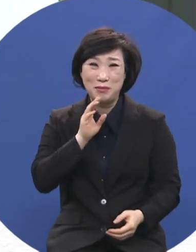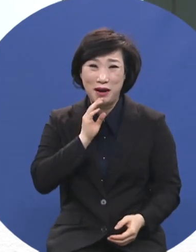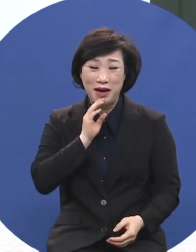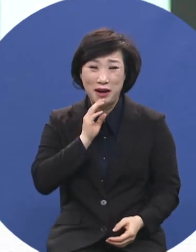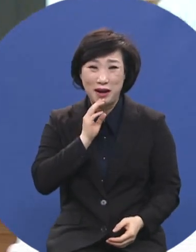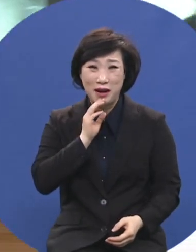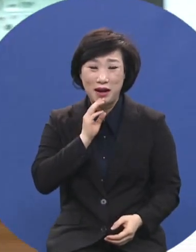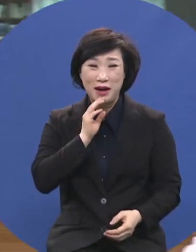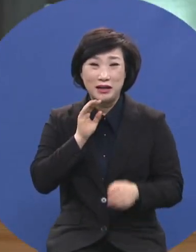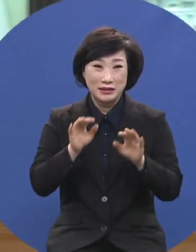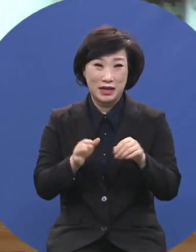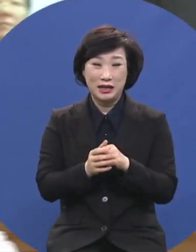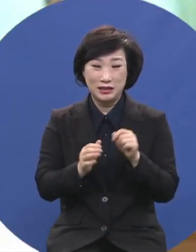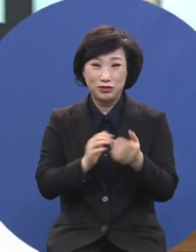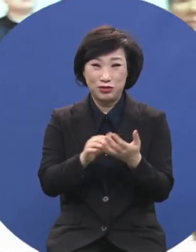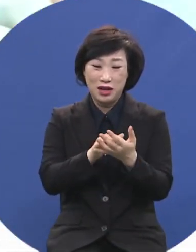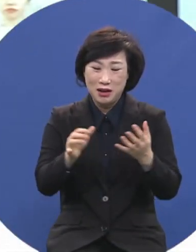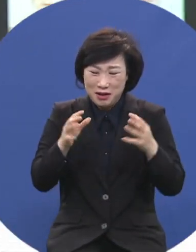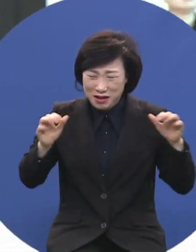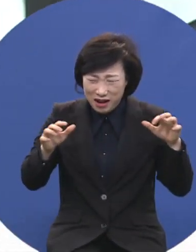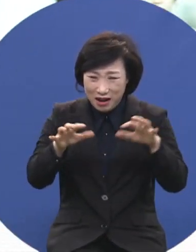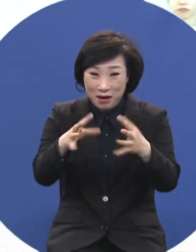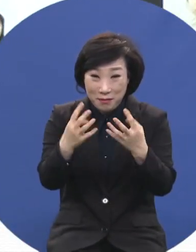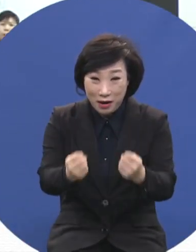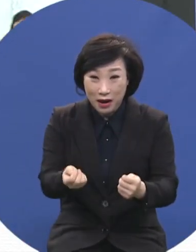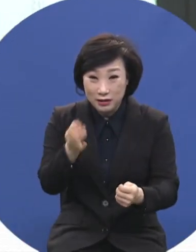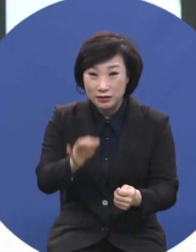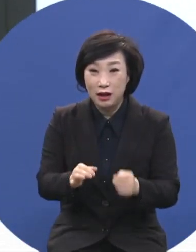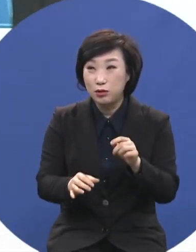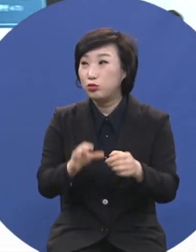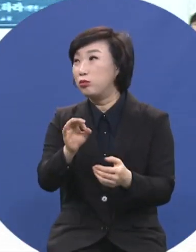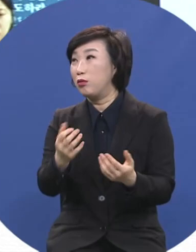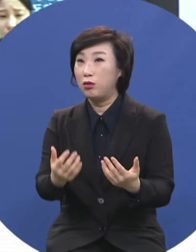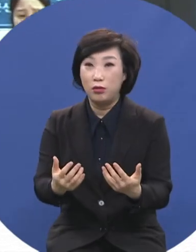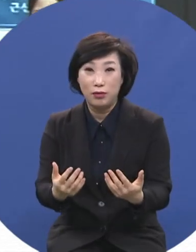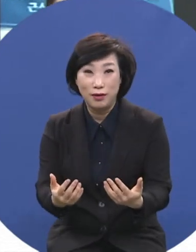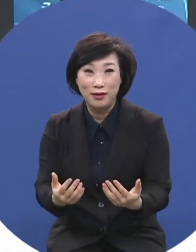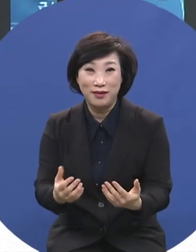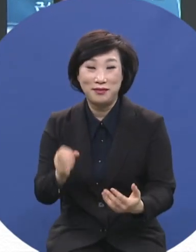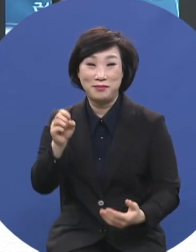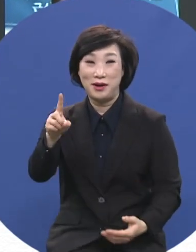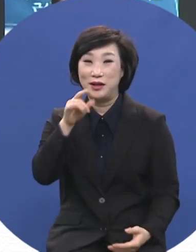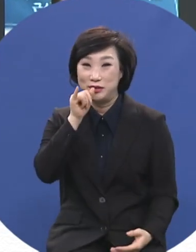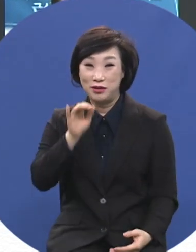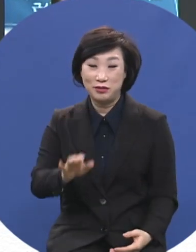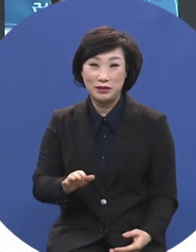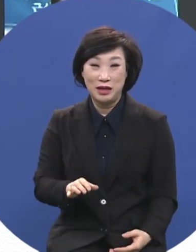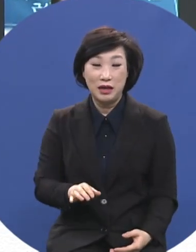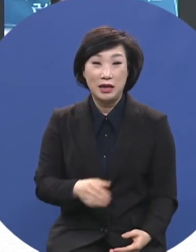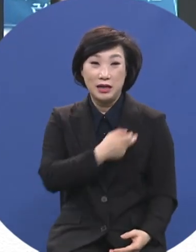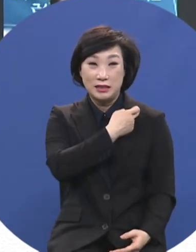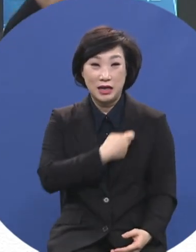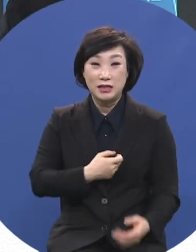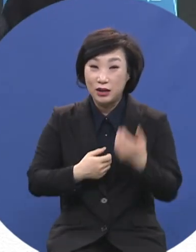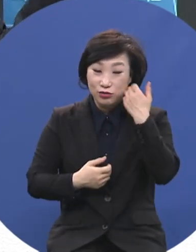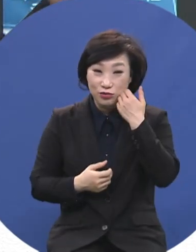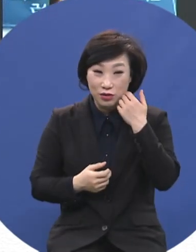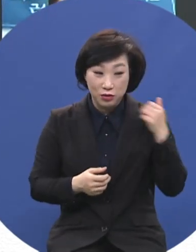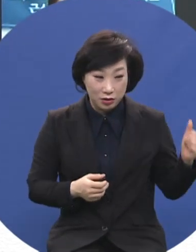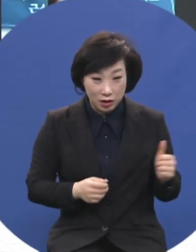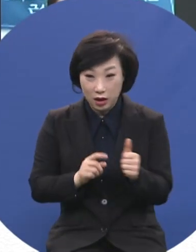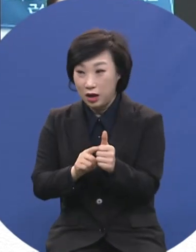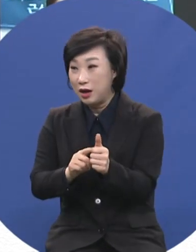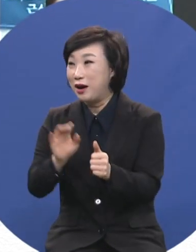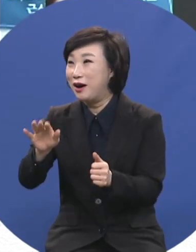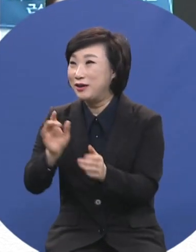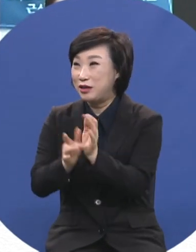그 엄청나게 많은 숫자에게 그렇게 말합니다. 근데 한 제자가, 예수님 저